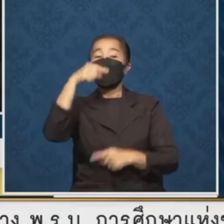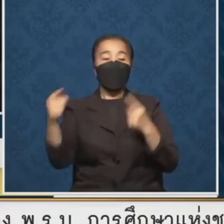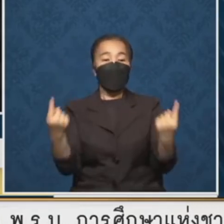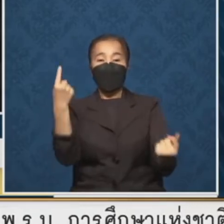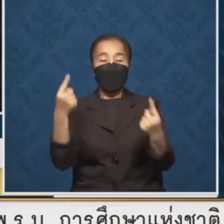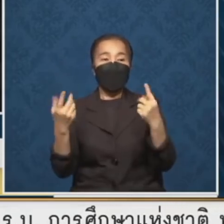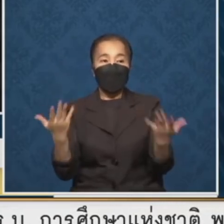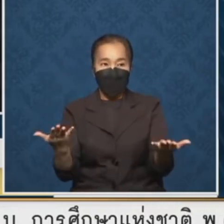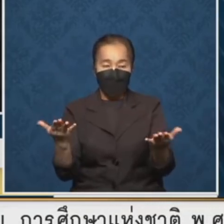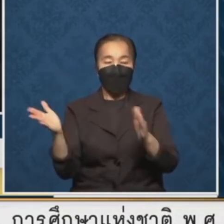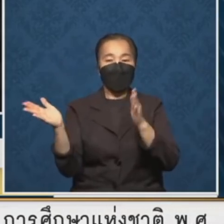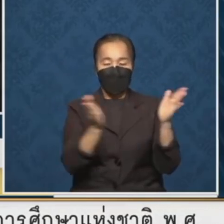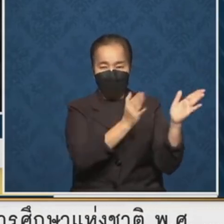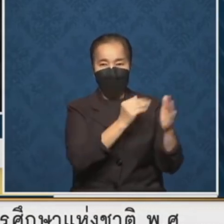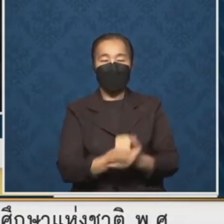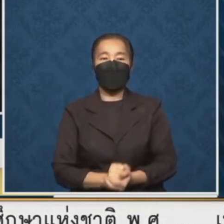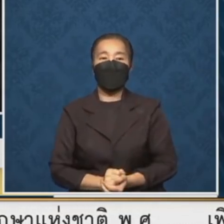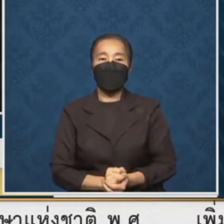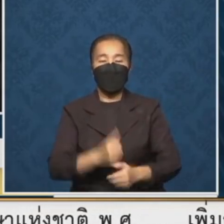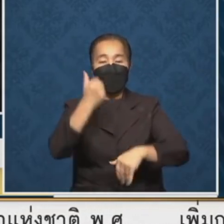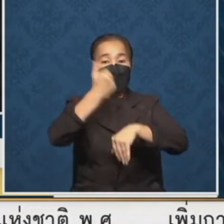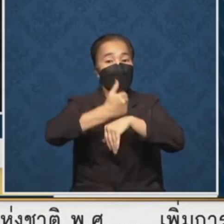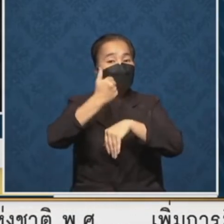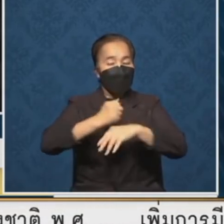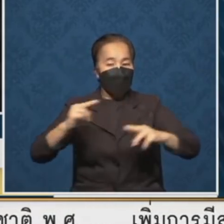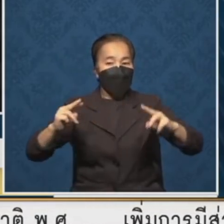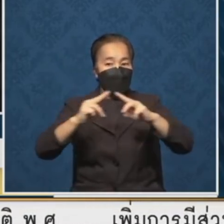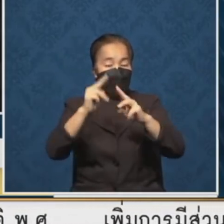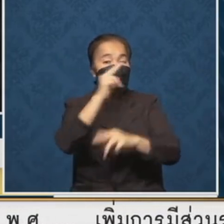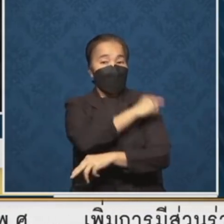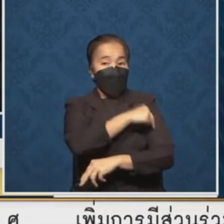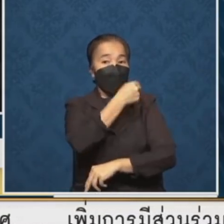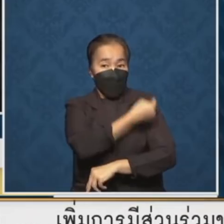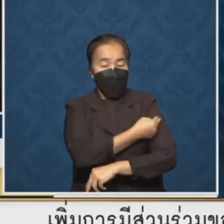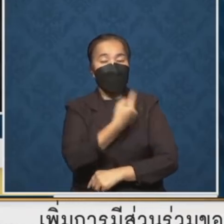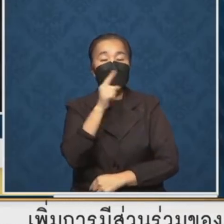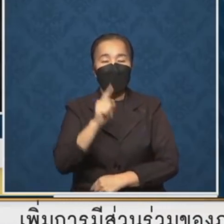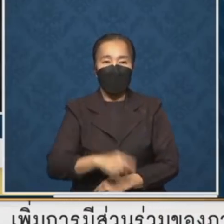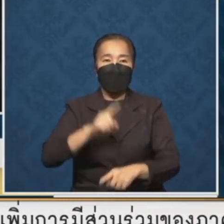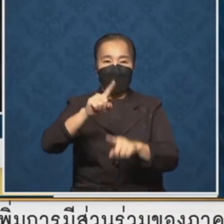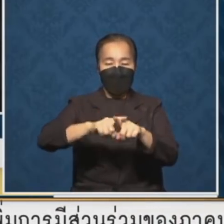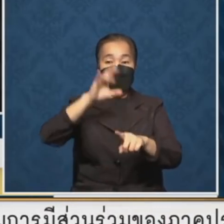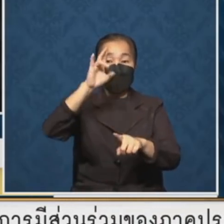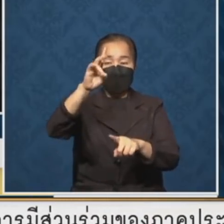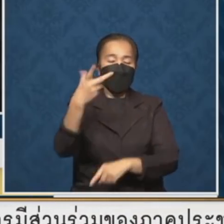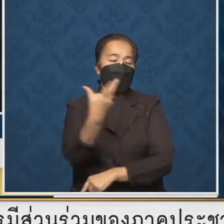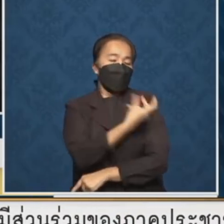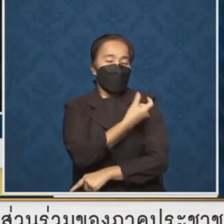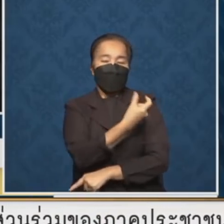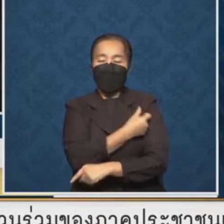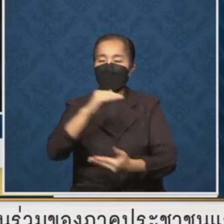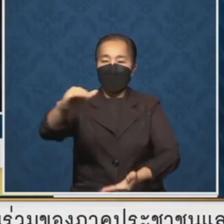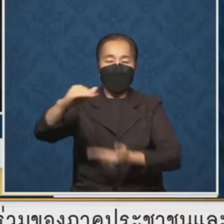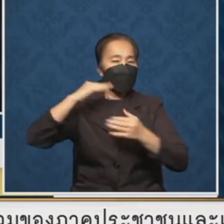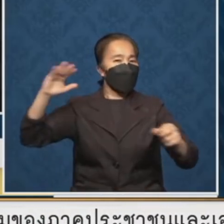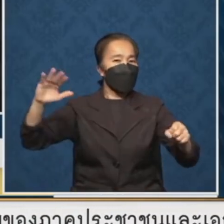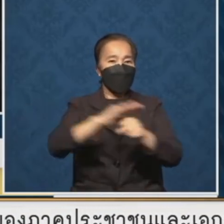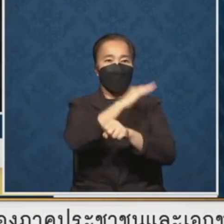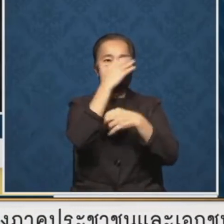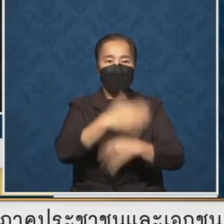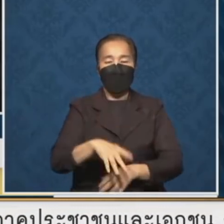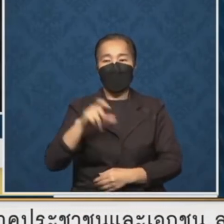อีกคดีครับท่านรัฐมนตรีอนุทินเคยพูดในสภาครับว่ากรกฎาคมวัคซีนเต็มแขนเดือนกุมภาสบค